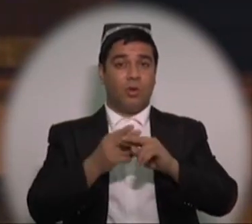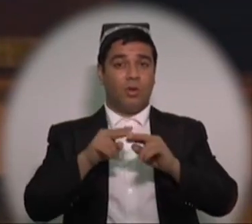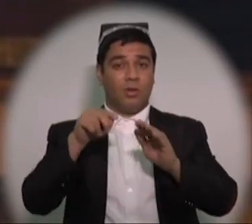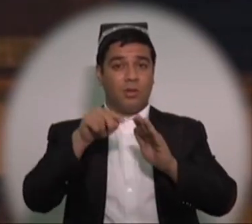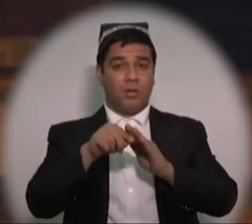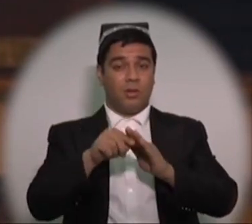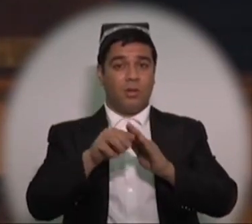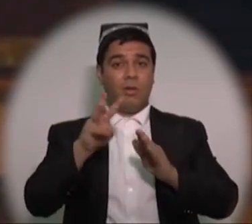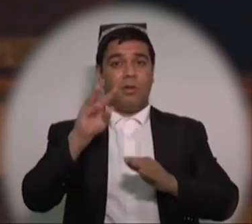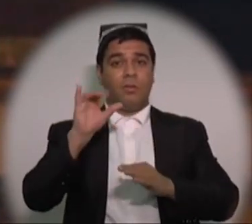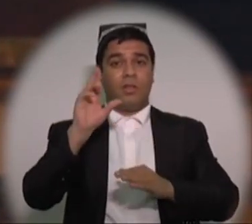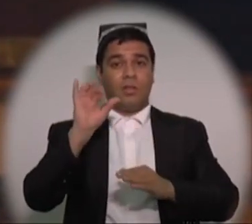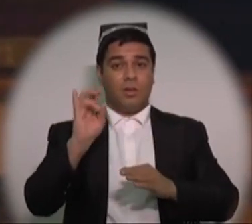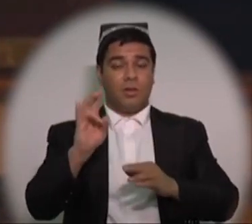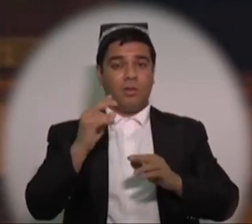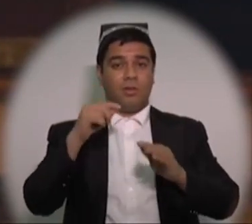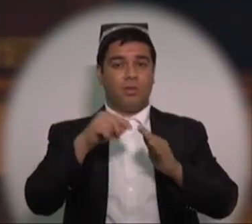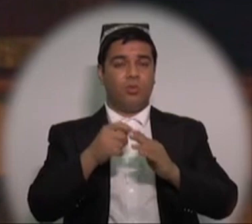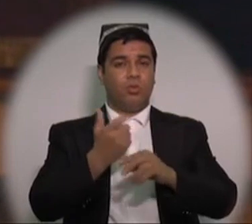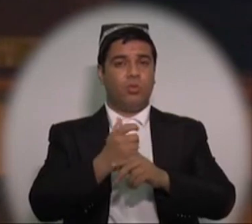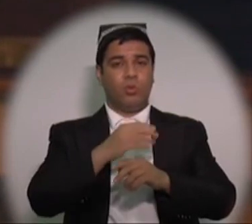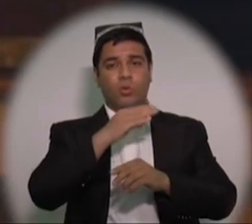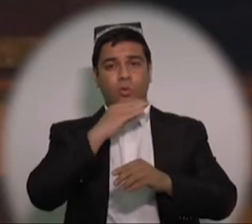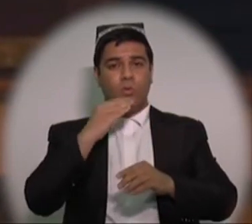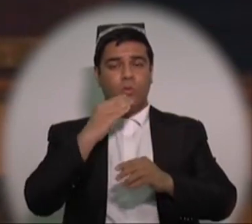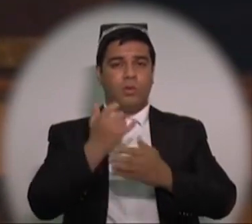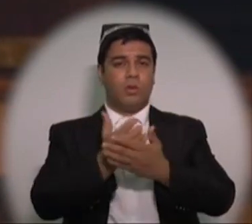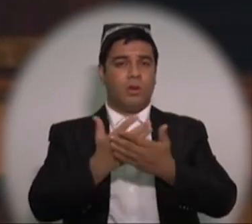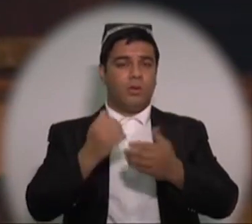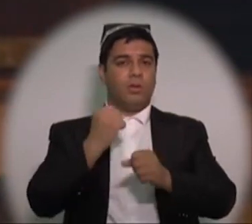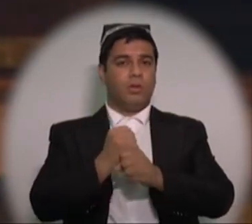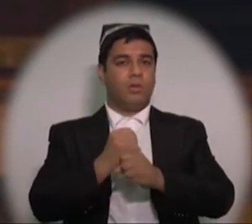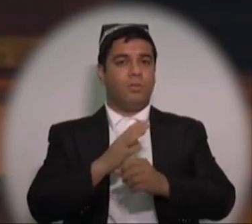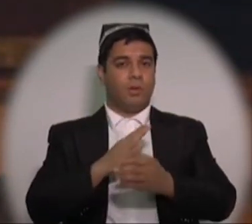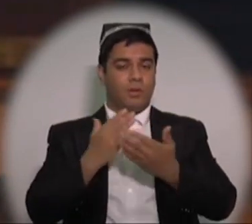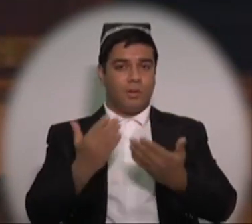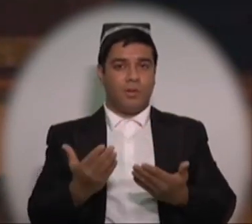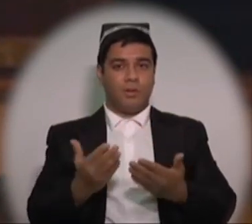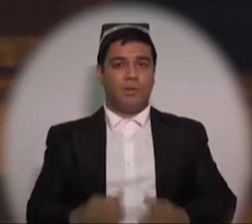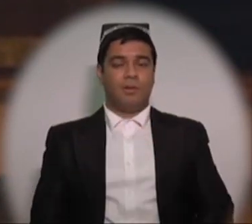borasida maskan sohasida ham juda ko'p olamshumul ishlarni qilgan.